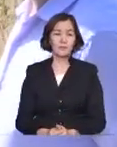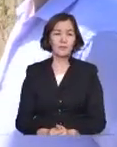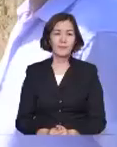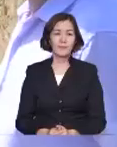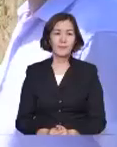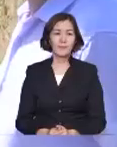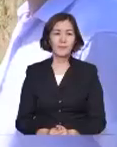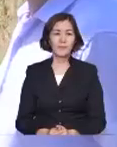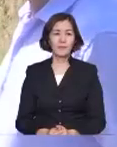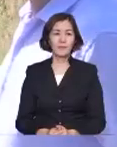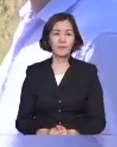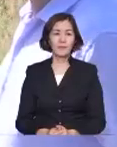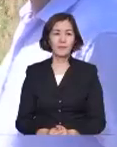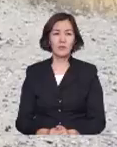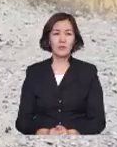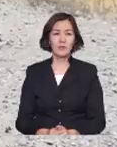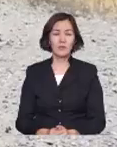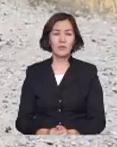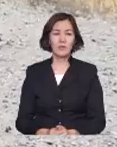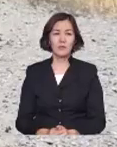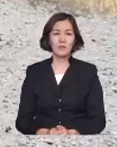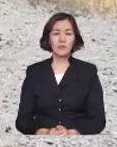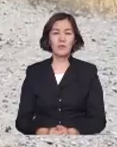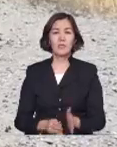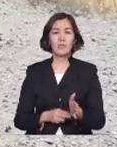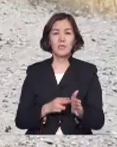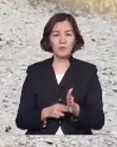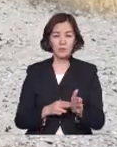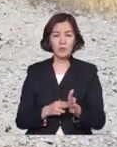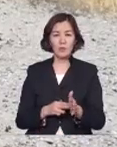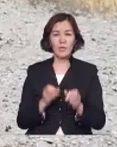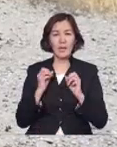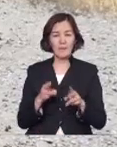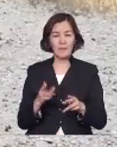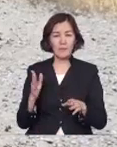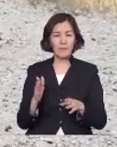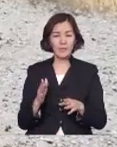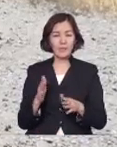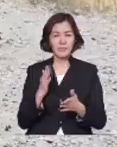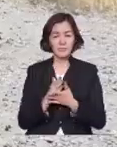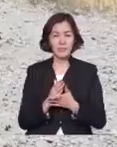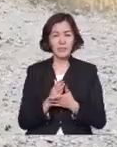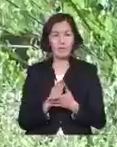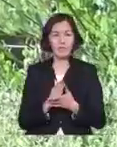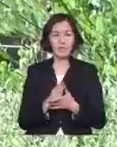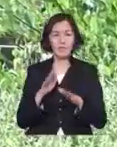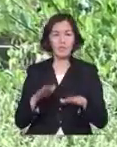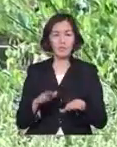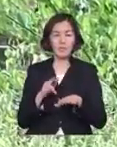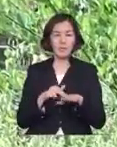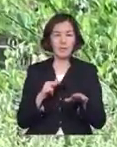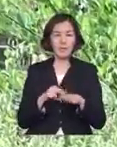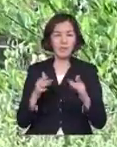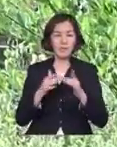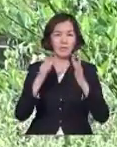Или былай аспалы жасау керек үстінен өтетін. Темір жолдағы қауіптің қырсырына әбден қанық желілік полиция жауаптылары да қалайда